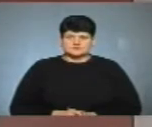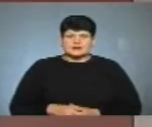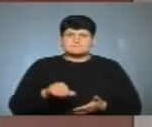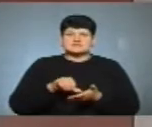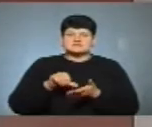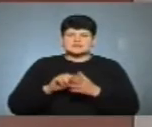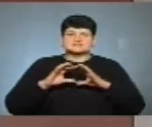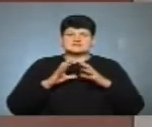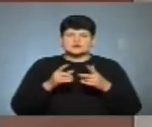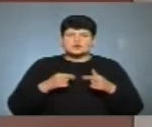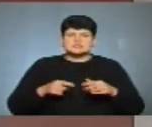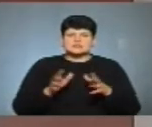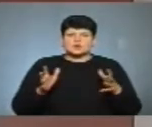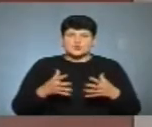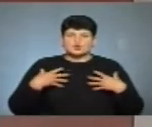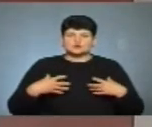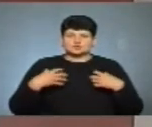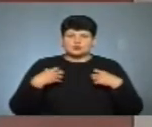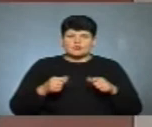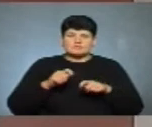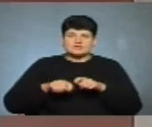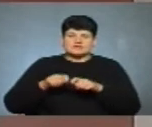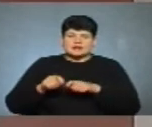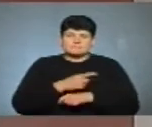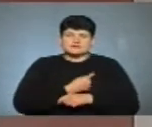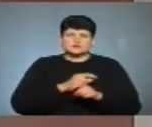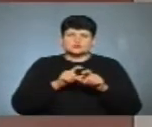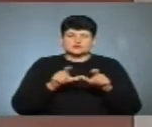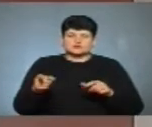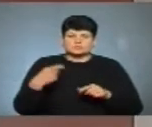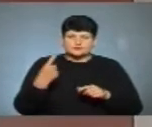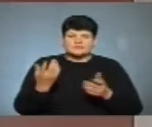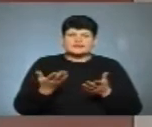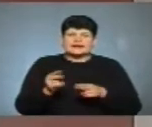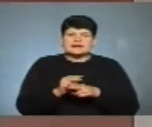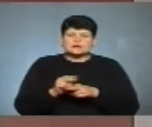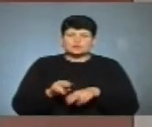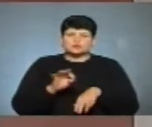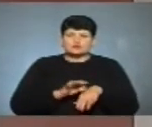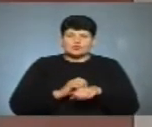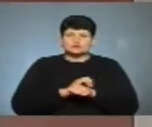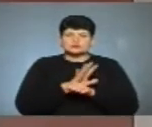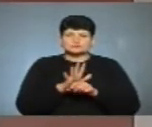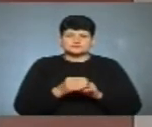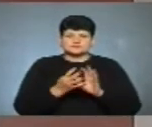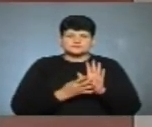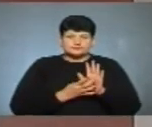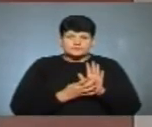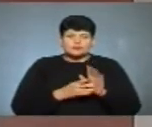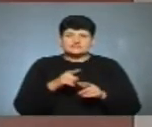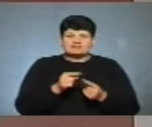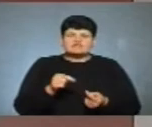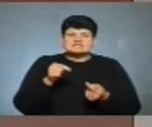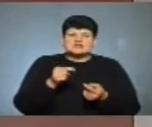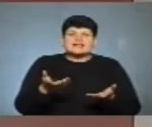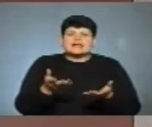Представники Всесвітньої організації охорони здоров'я перевіряють медустанову Тернопільщини, де лікують хворих на COVID-19. Вони визначають,